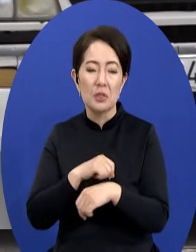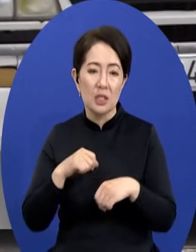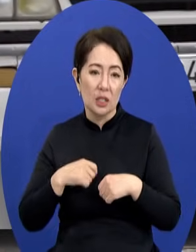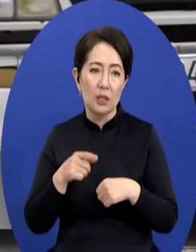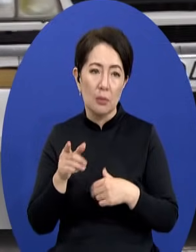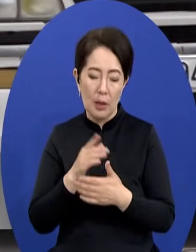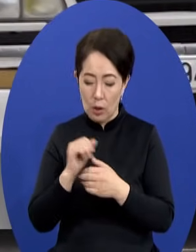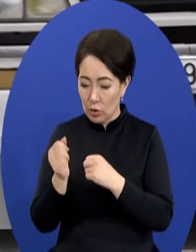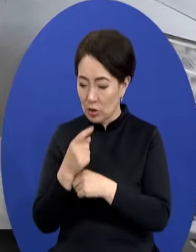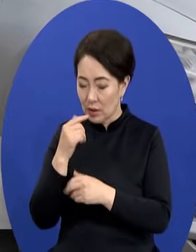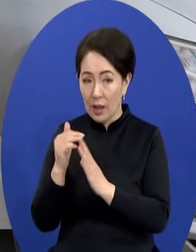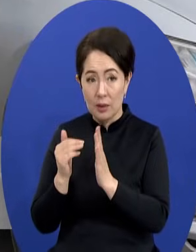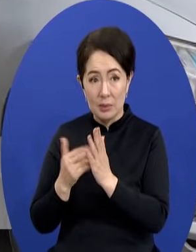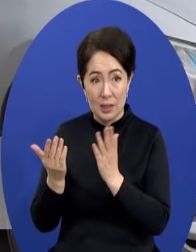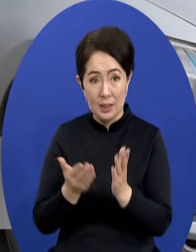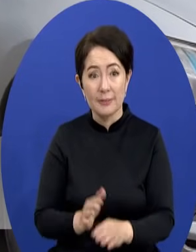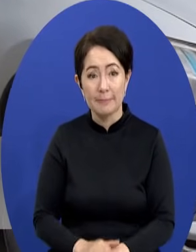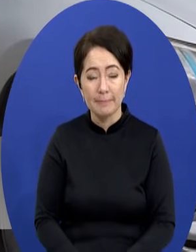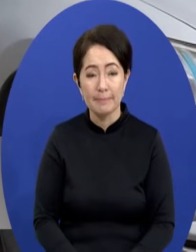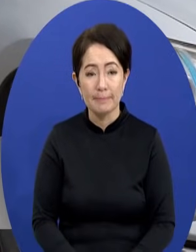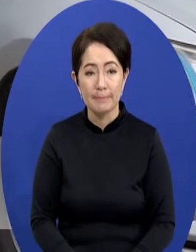гэдгийг мөн онцлон хэлж байна.